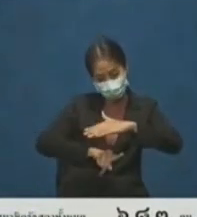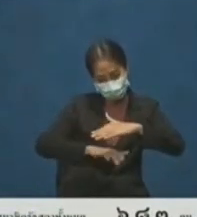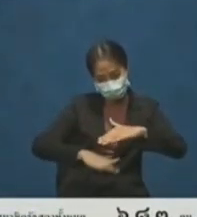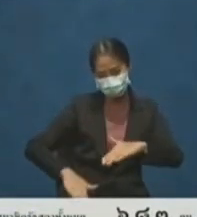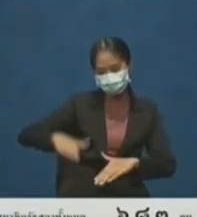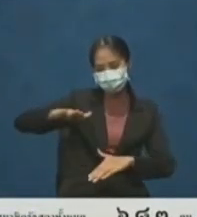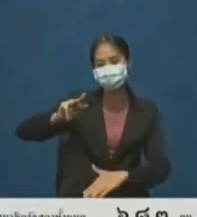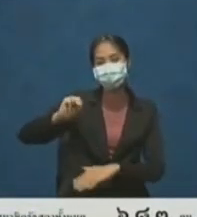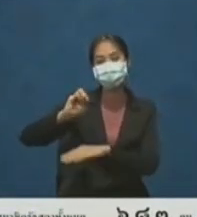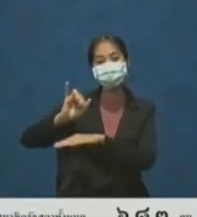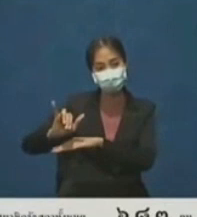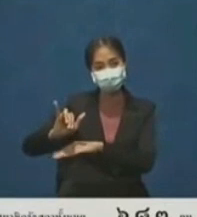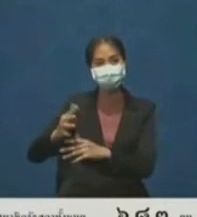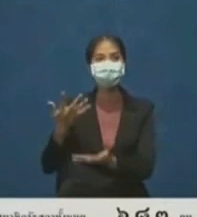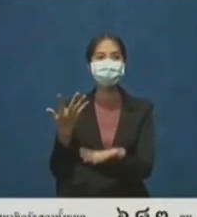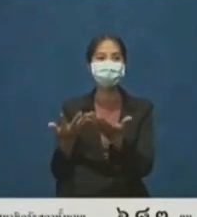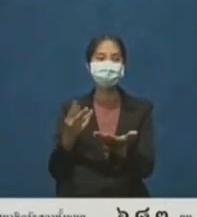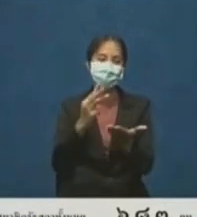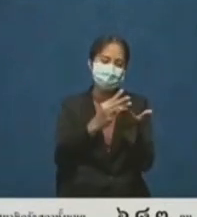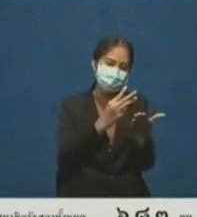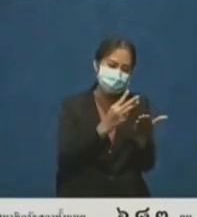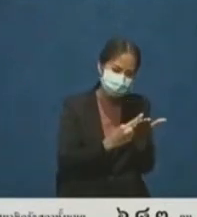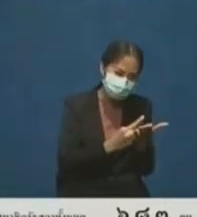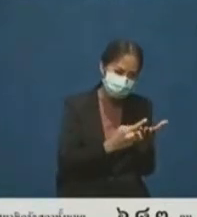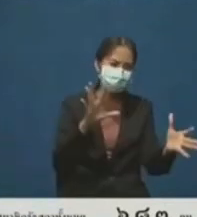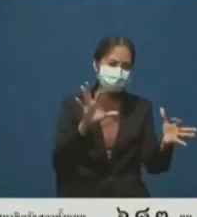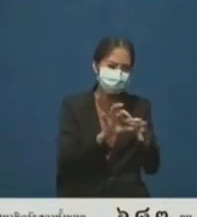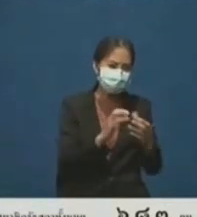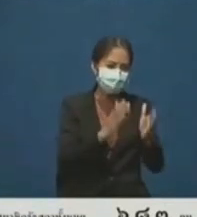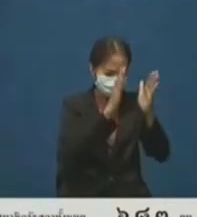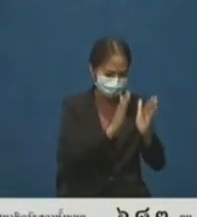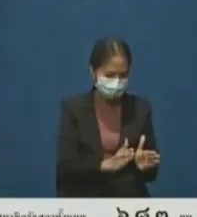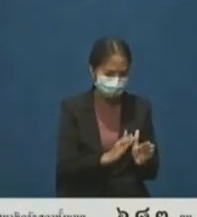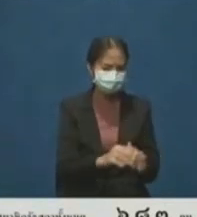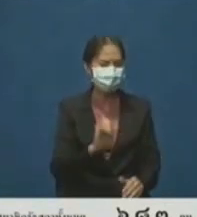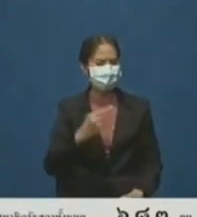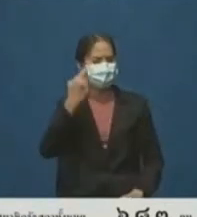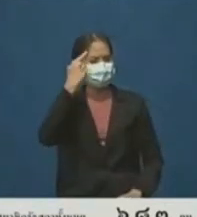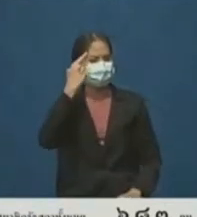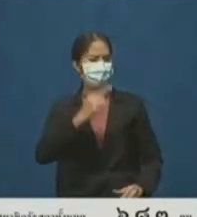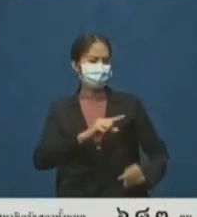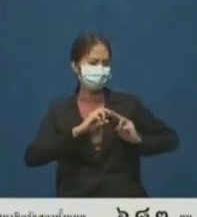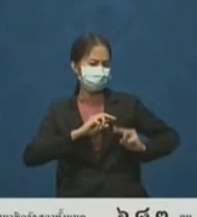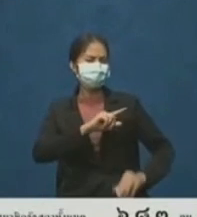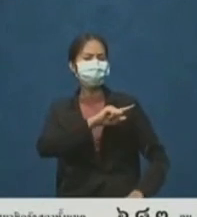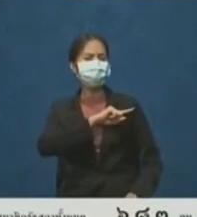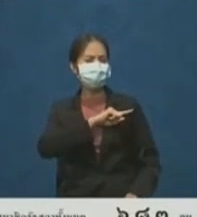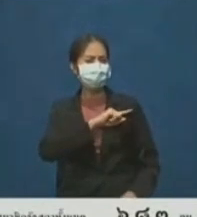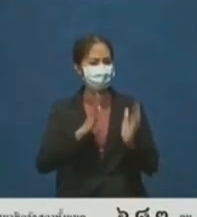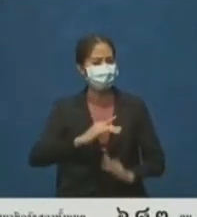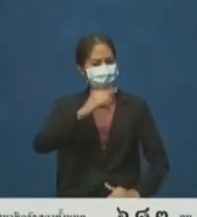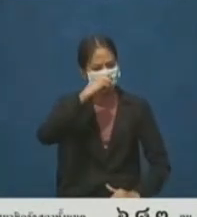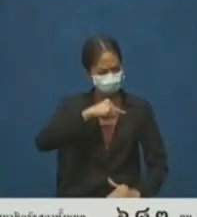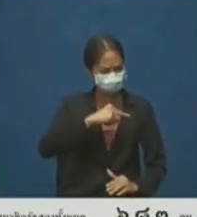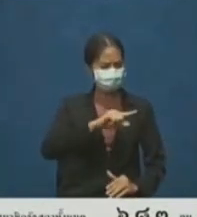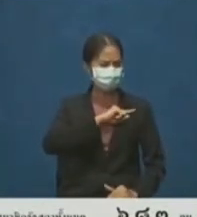อนตั้งแต่ชั้นประถมถึงชั้นมัธยมไม่ว่าจะเป็นวิชาหน้าที่พลเมืองที่จะต้องรู้ว่าเขาควรปฏิบัติอย่